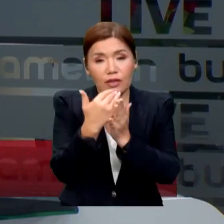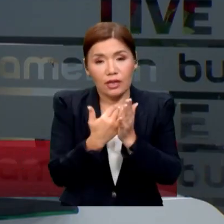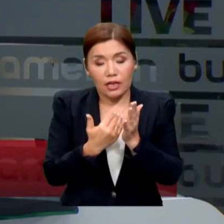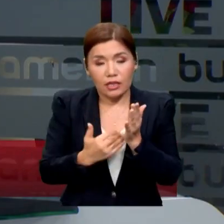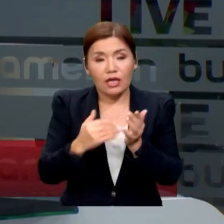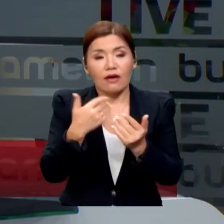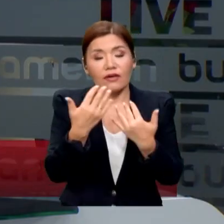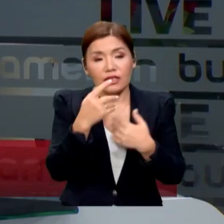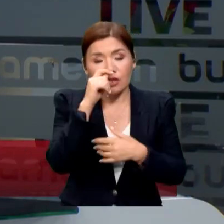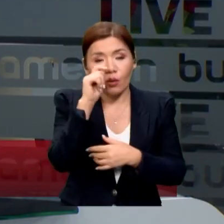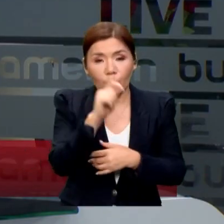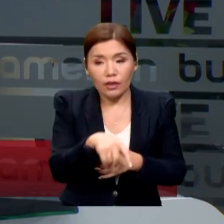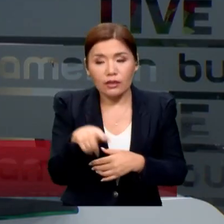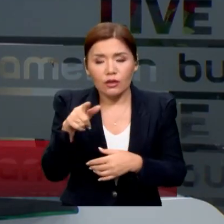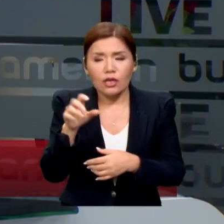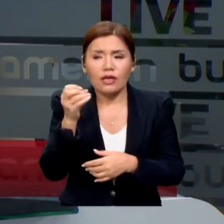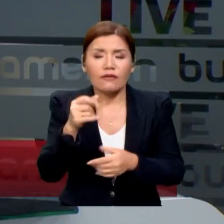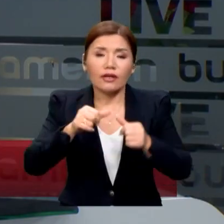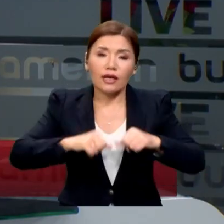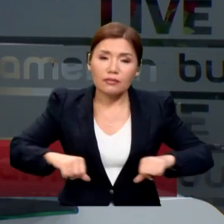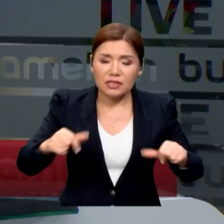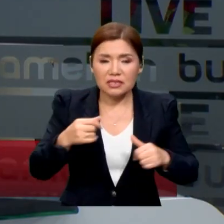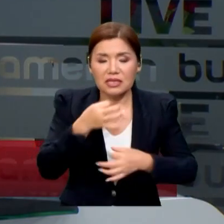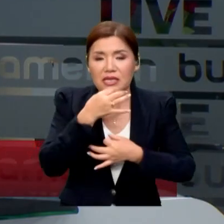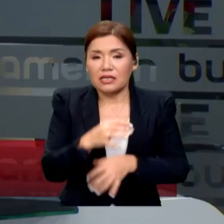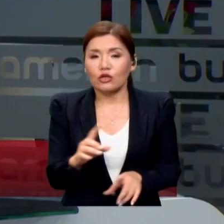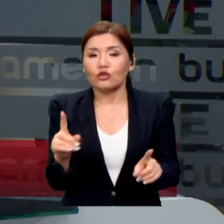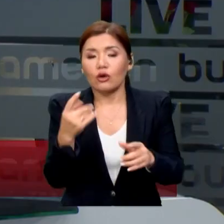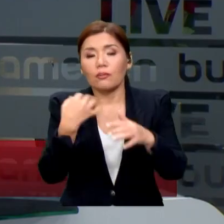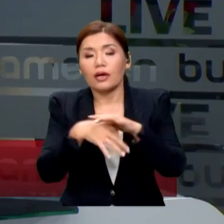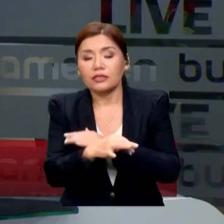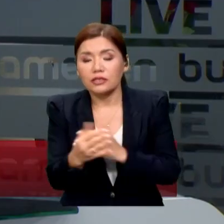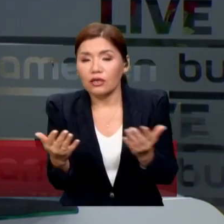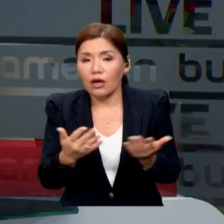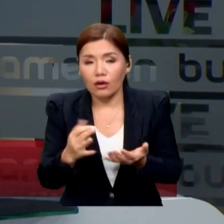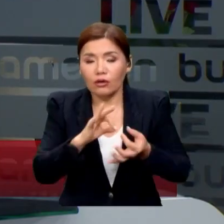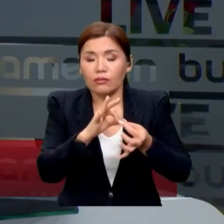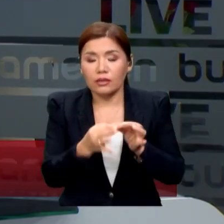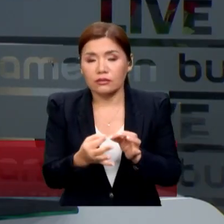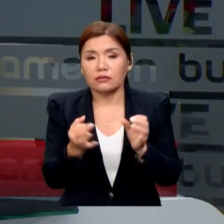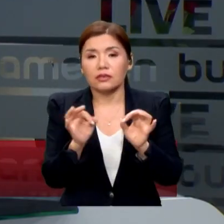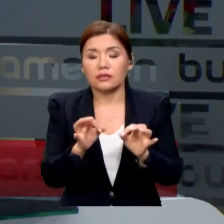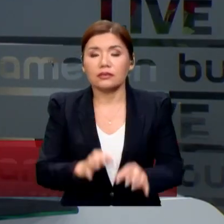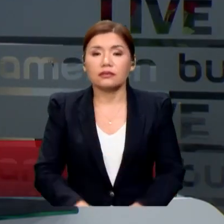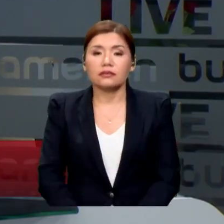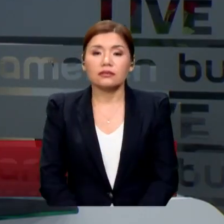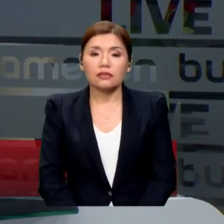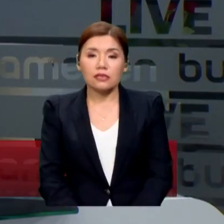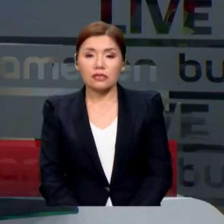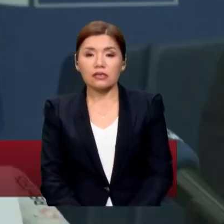отношении Украины. Чем недовольны в Еврокомиссии и какие прогнозы приводят эксперты? Подробности в материале Айсауле